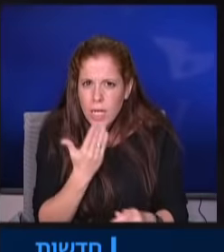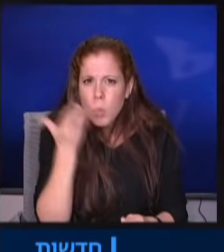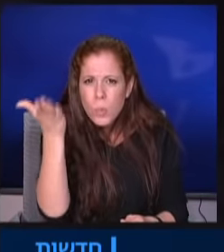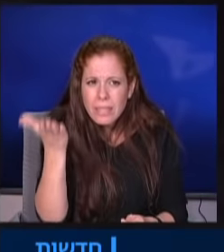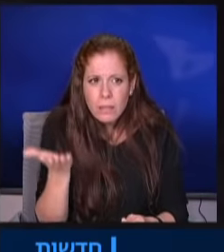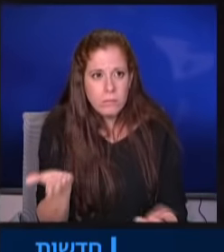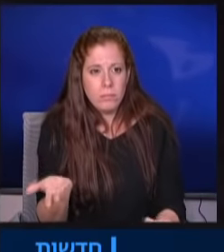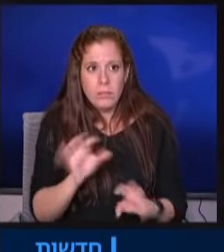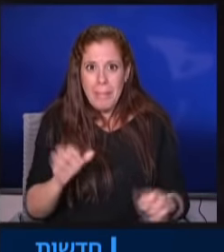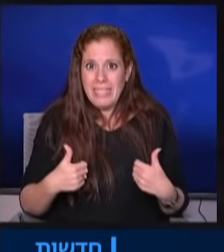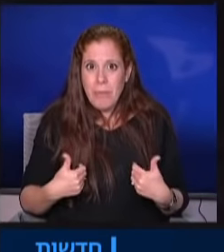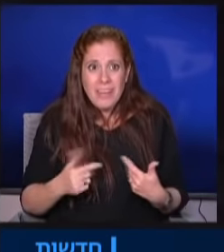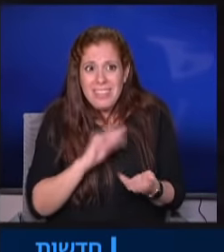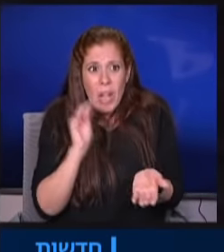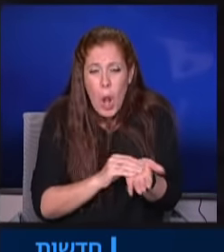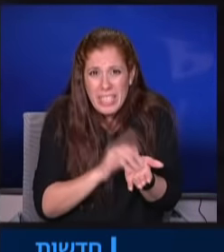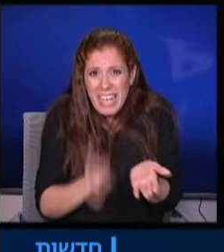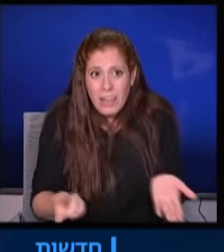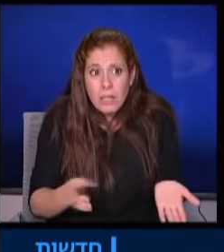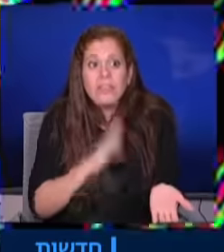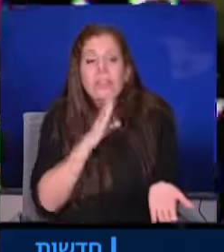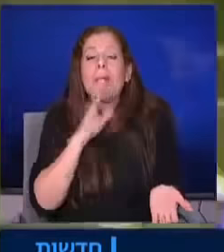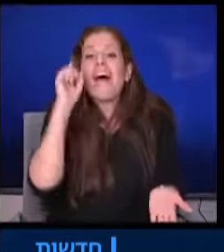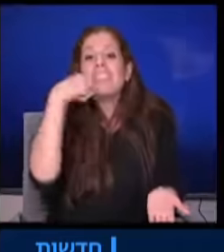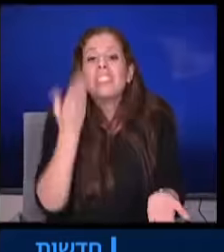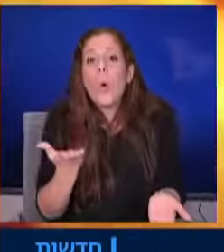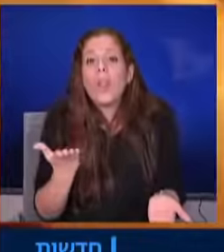It's annoying. It's unnecessary. That's the identity problem.